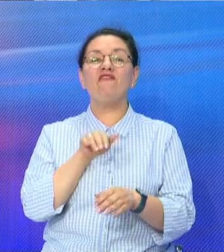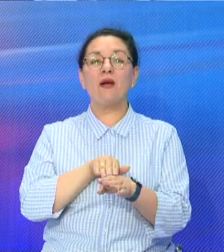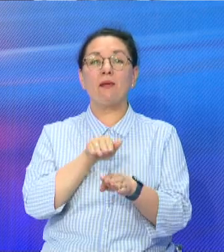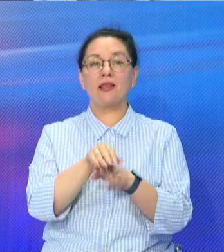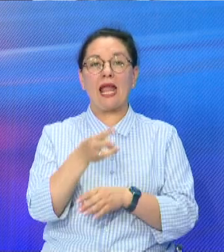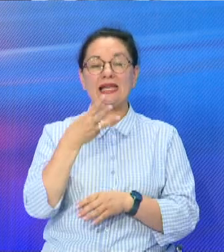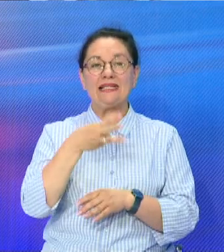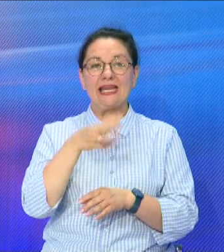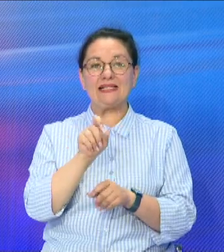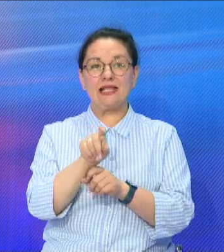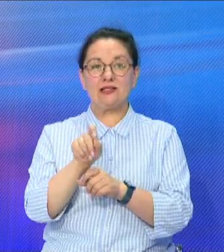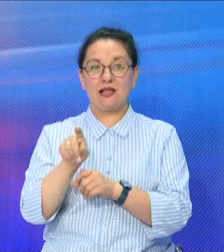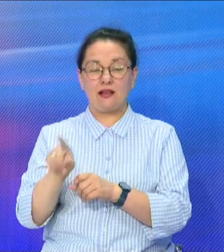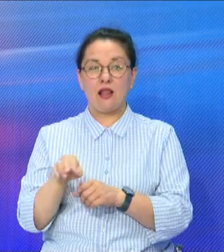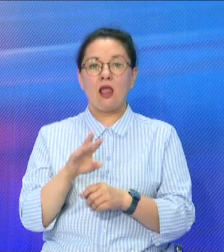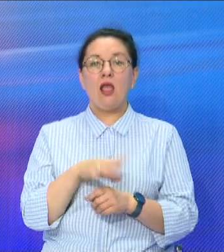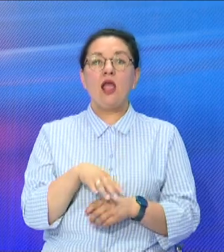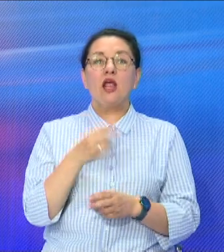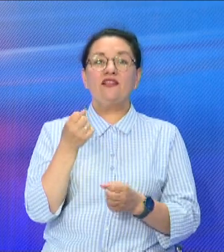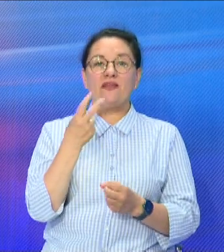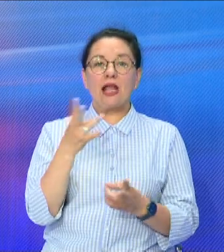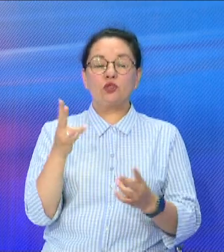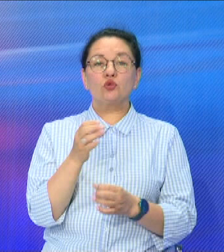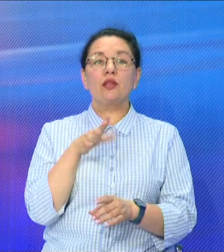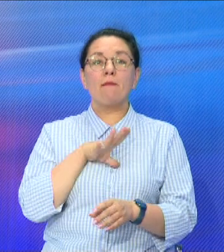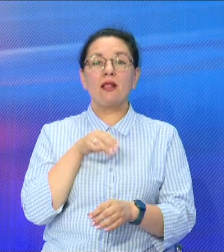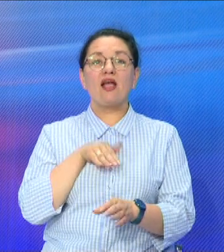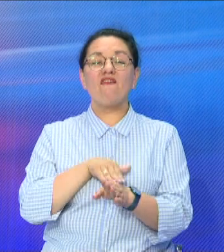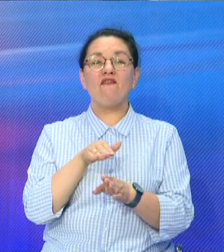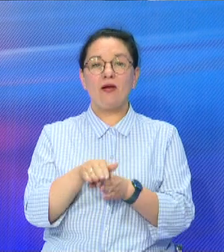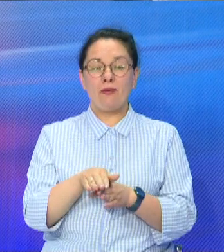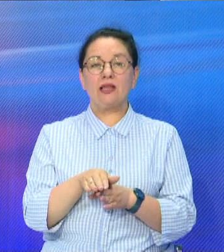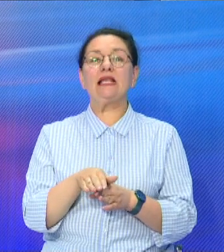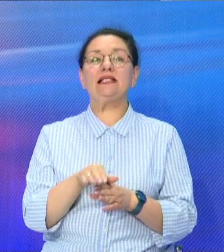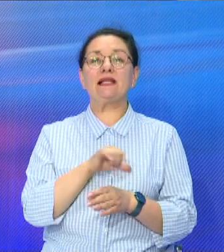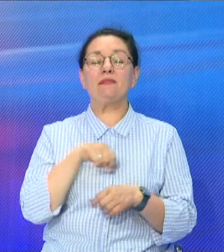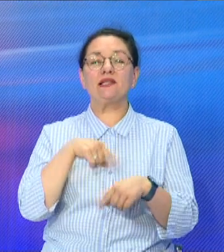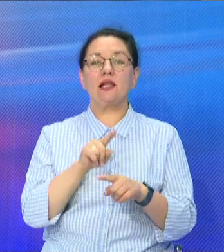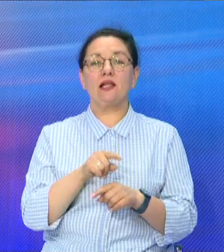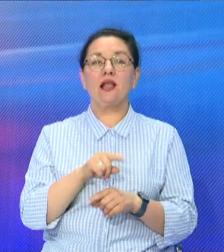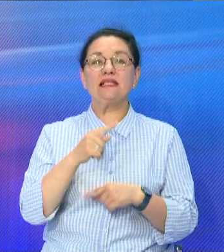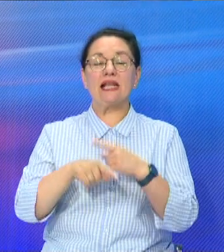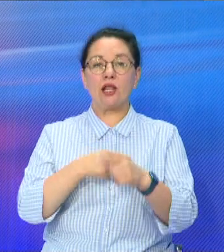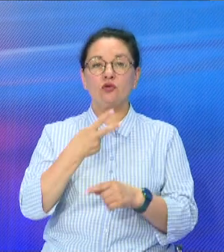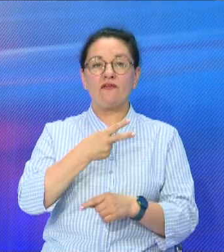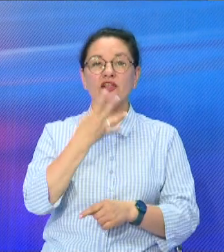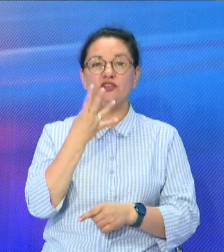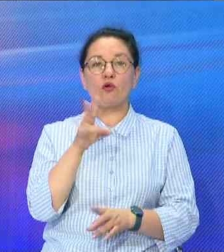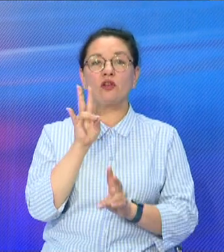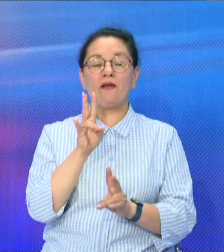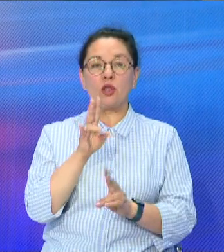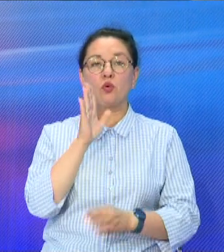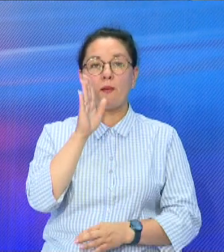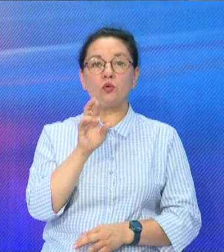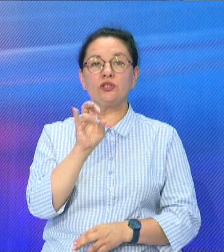таких не обхода было выразить сама стой на доступный сбыт биология 24 черви не я ли вертайте